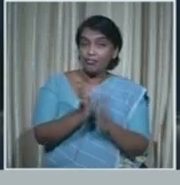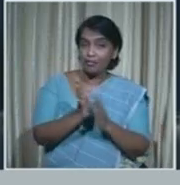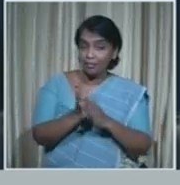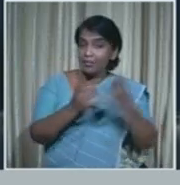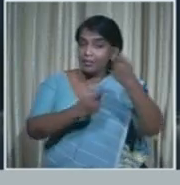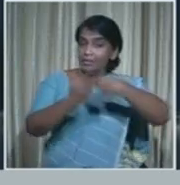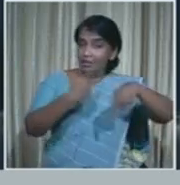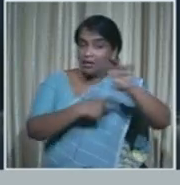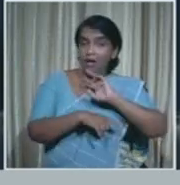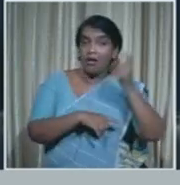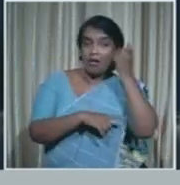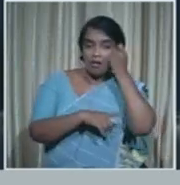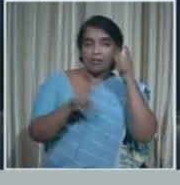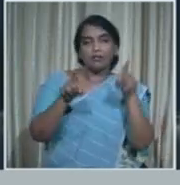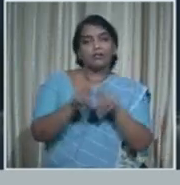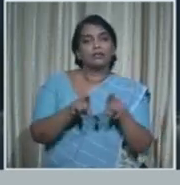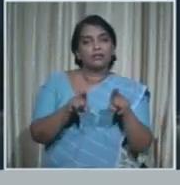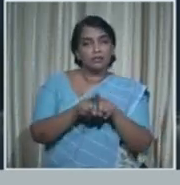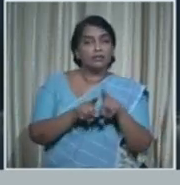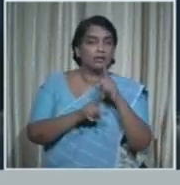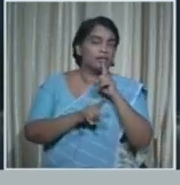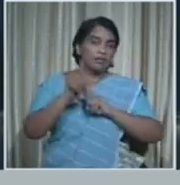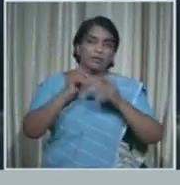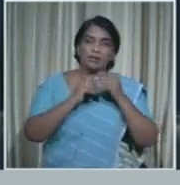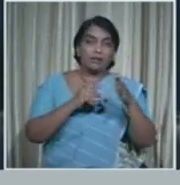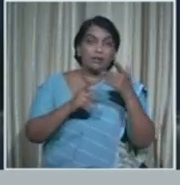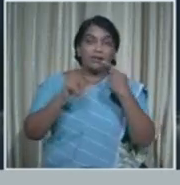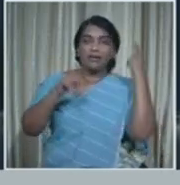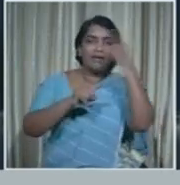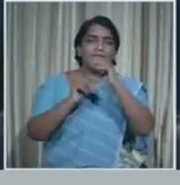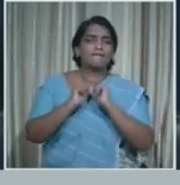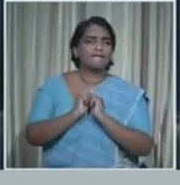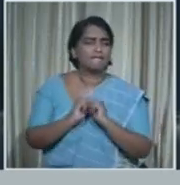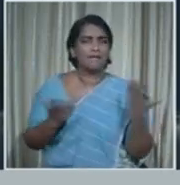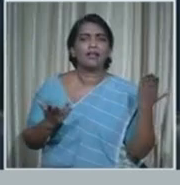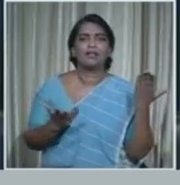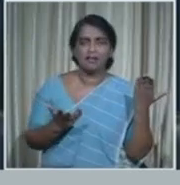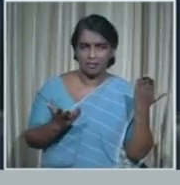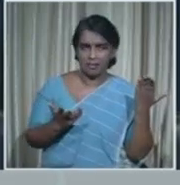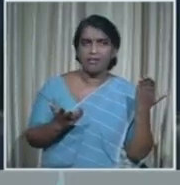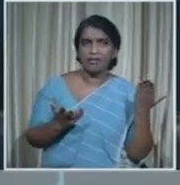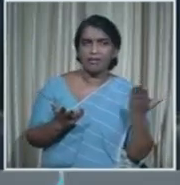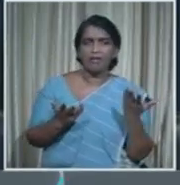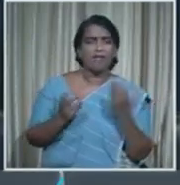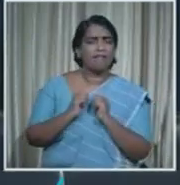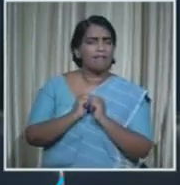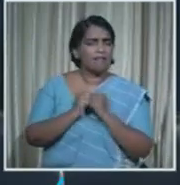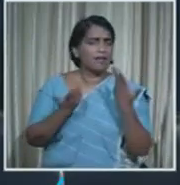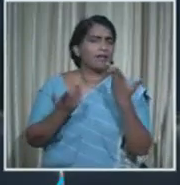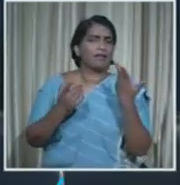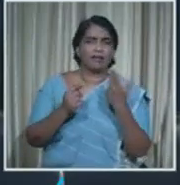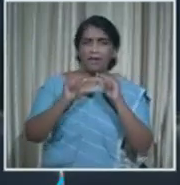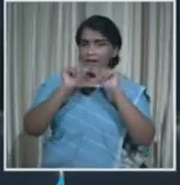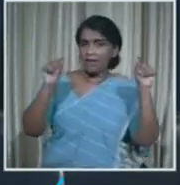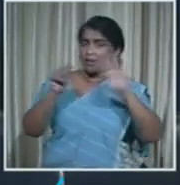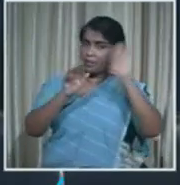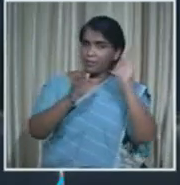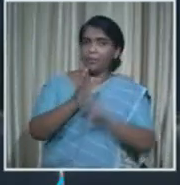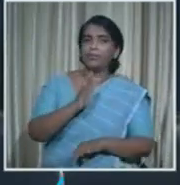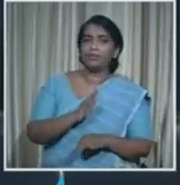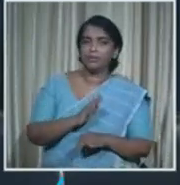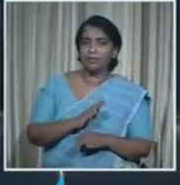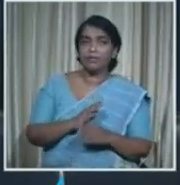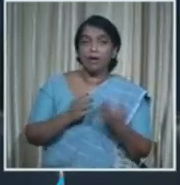විධායක මණ්ඩලයේ යෝජනා අනුව සාකච්ඡා කරන්න නැත්නම් එතෙන්ට ගිහින් වැඩක් නැහැ කිසිම වුමනාවක් නැහැ අපිට තියෙන විගහට